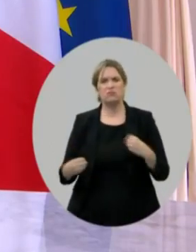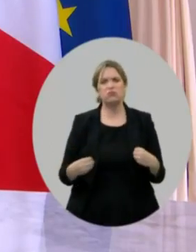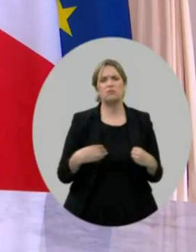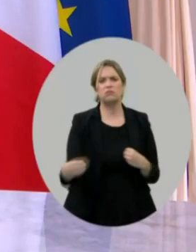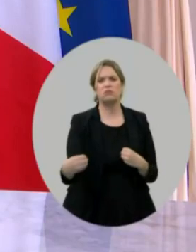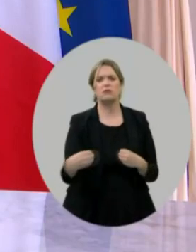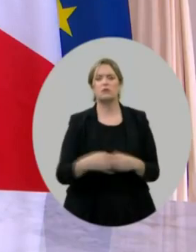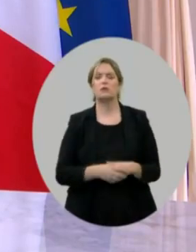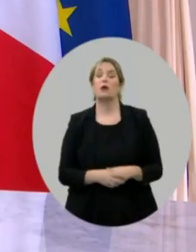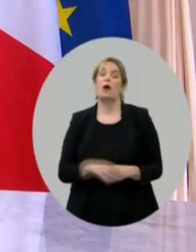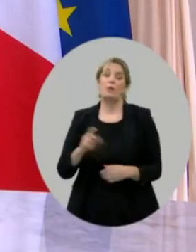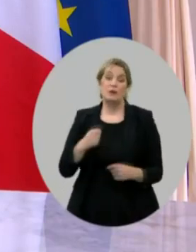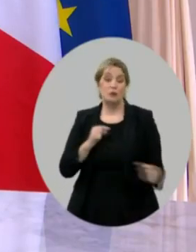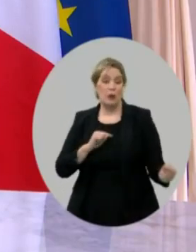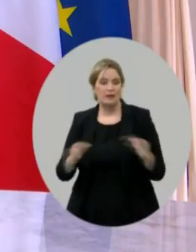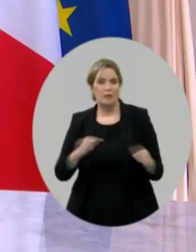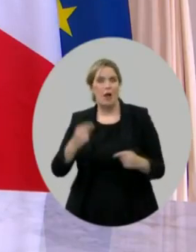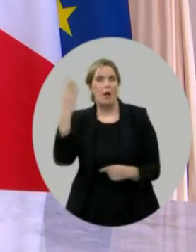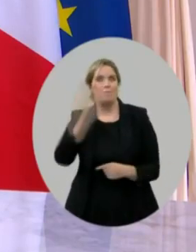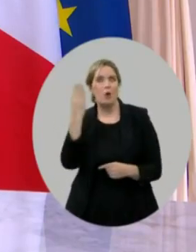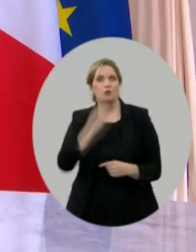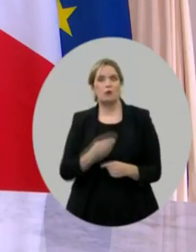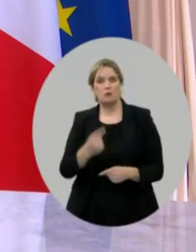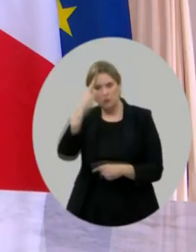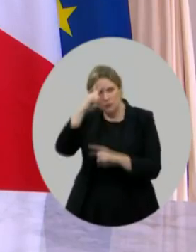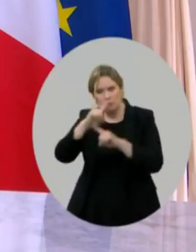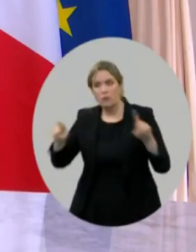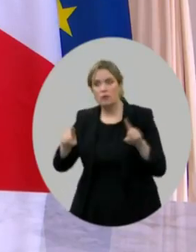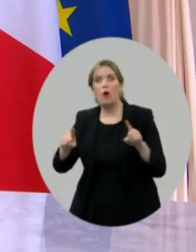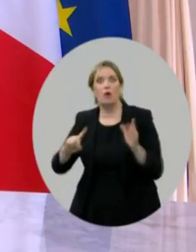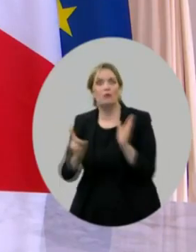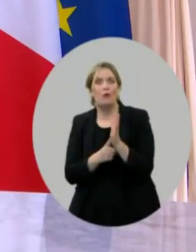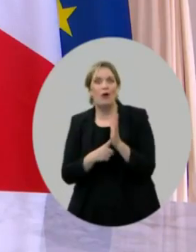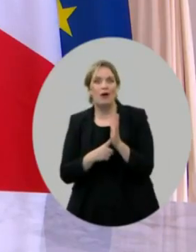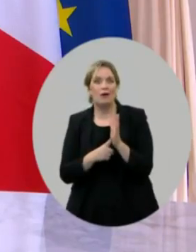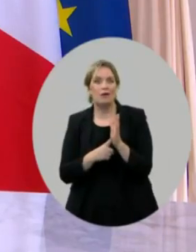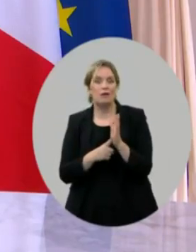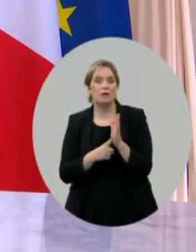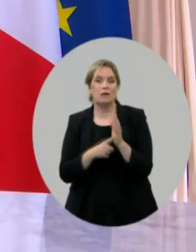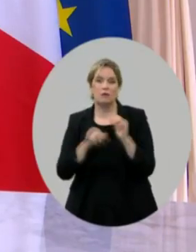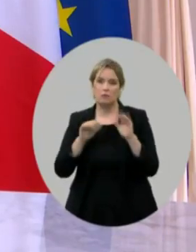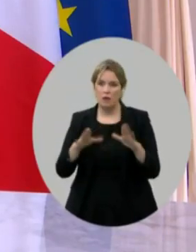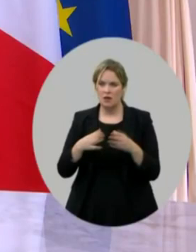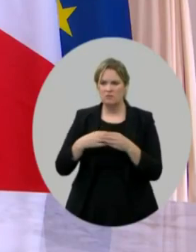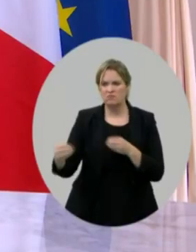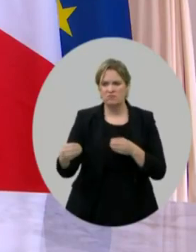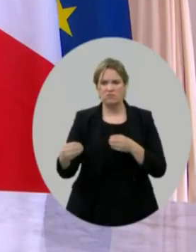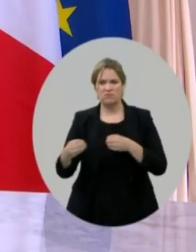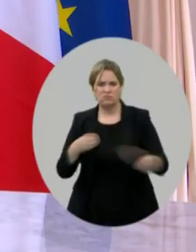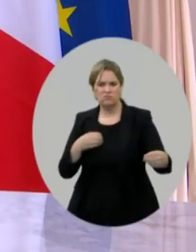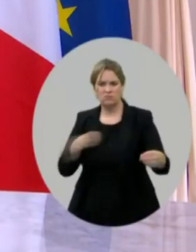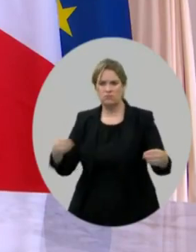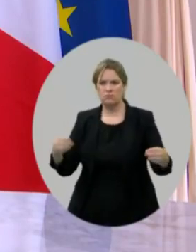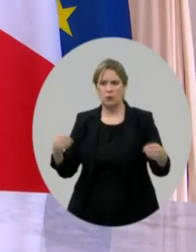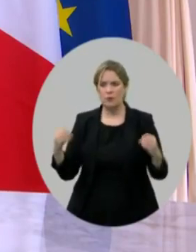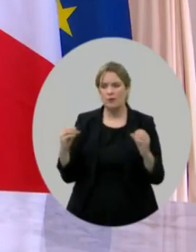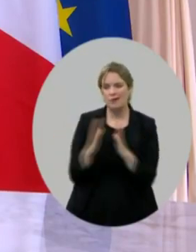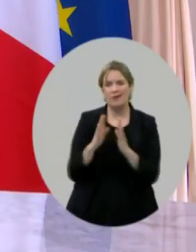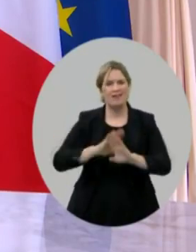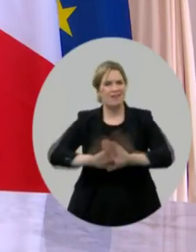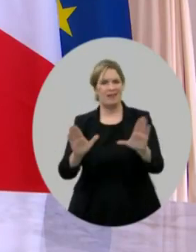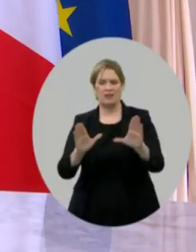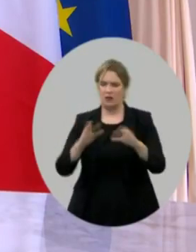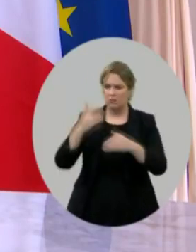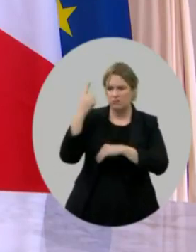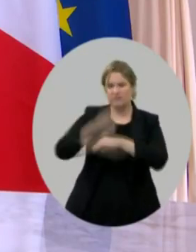Les débats sont nécessaires, les désaccords sont légitimes, mais les divisions irréconciliables minent